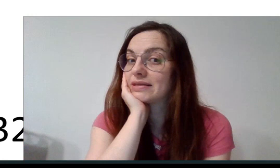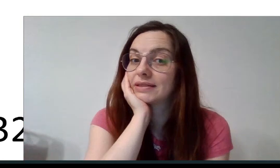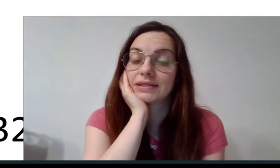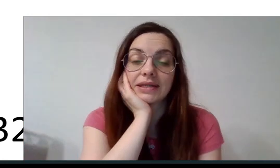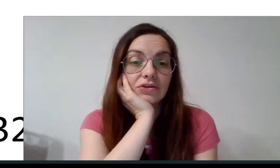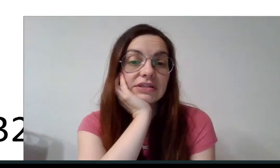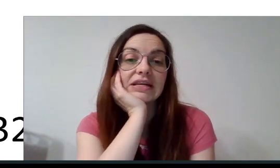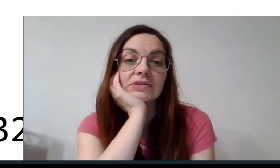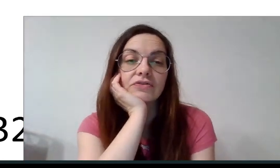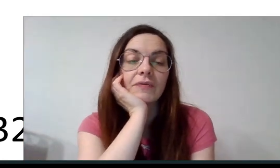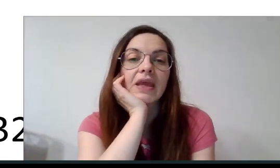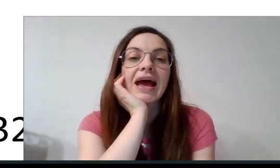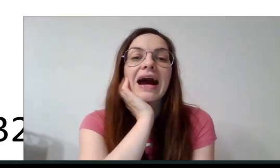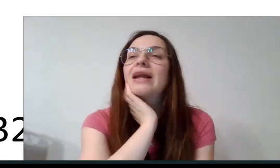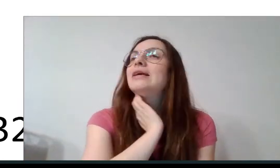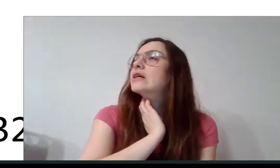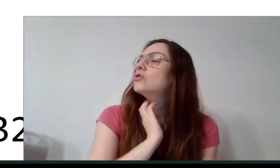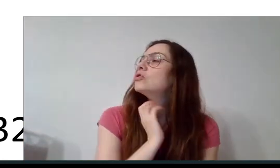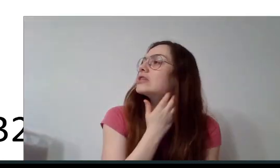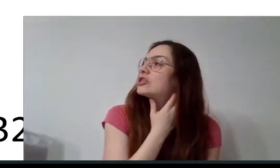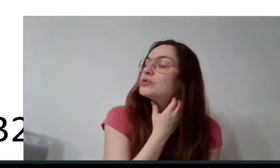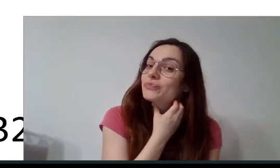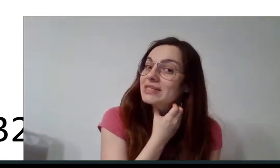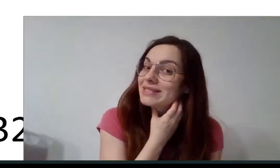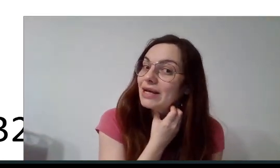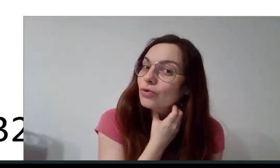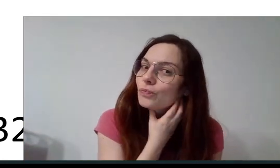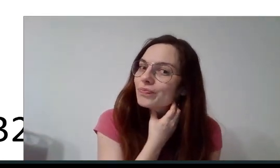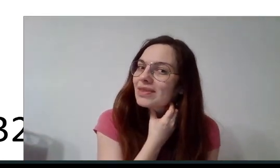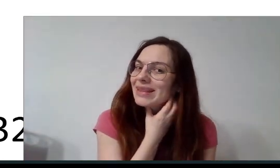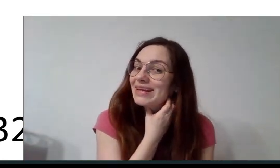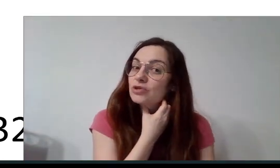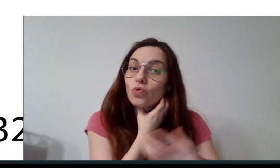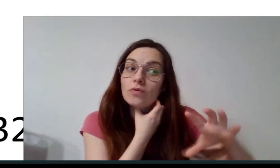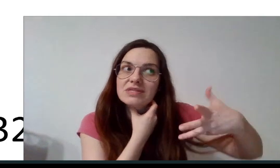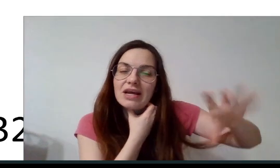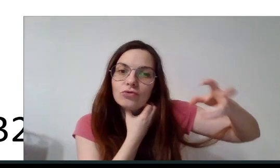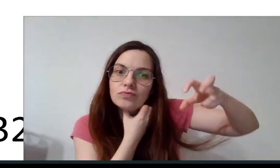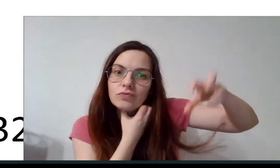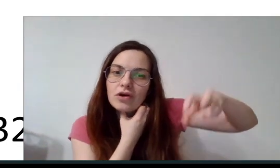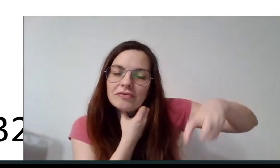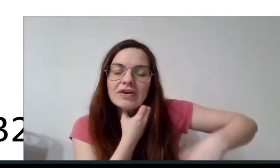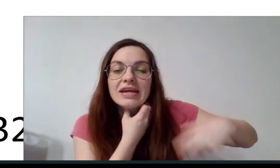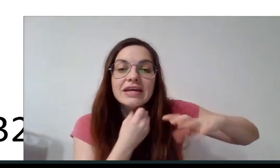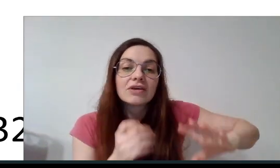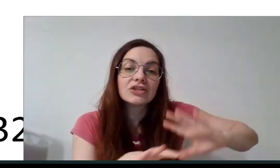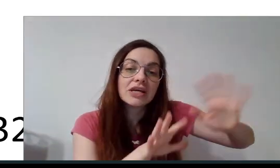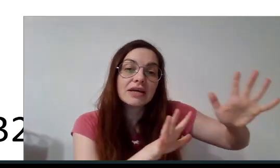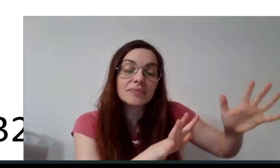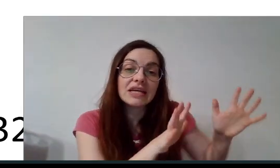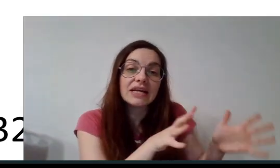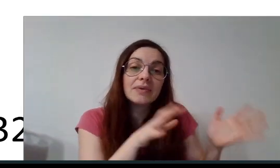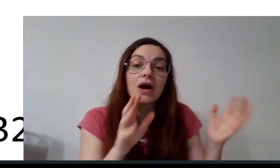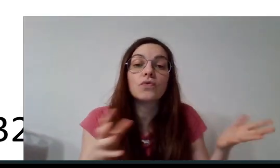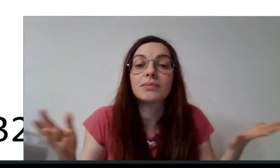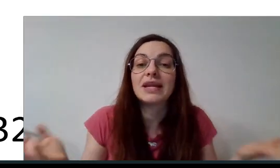Ausland, inostranstvo. Ali ja kao hoću da kažem živim na selu, a da ne kažem u kom selu, Dorf, nego kaže ich